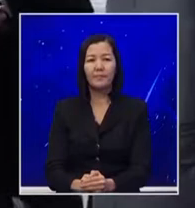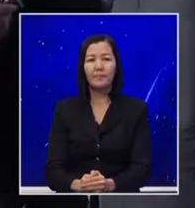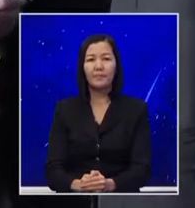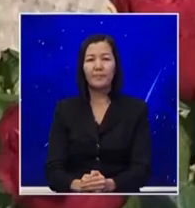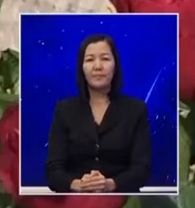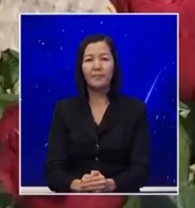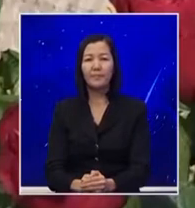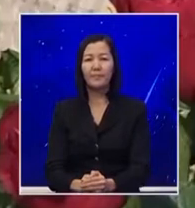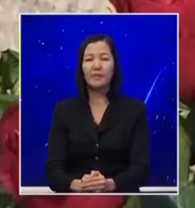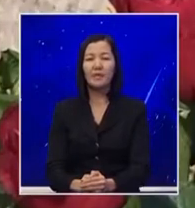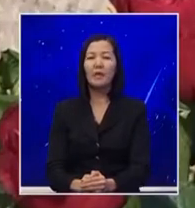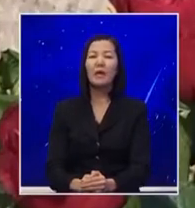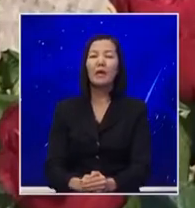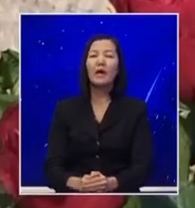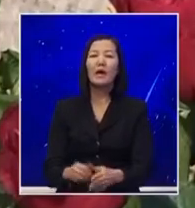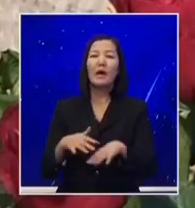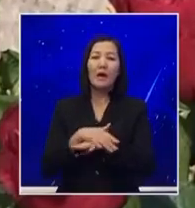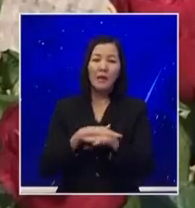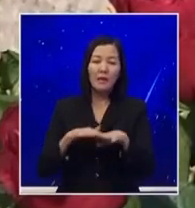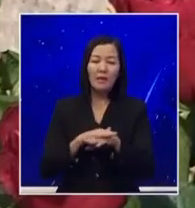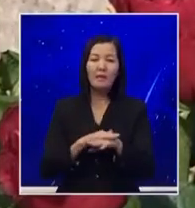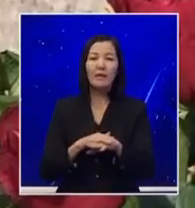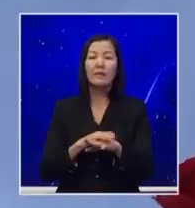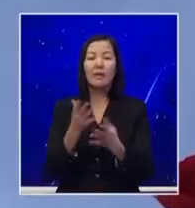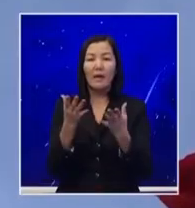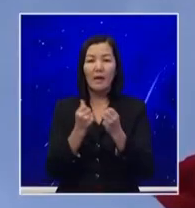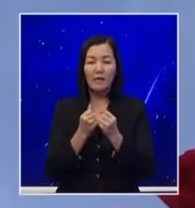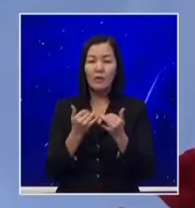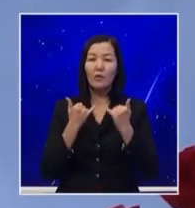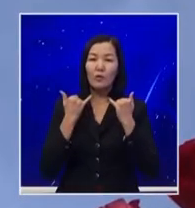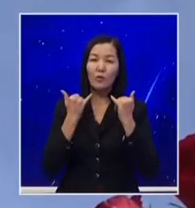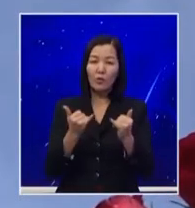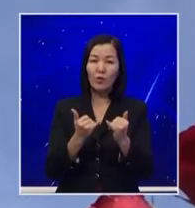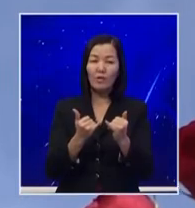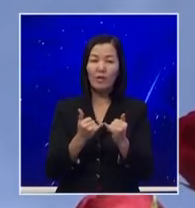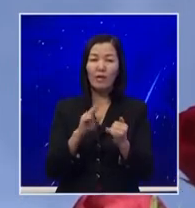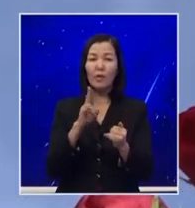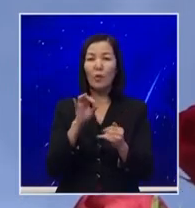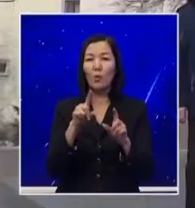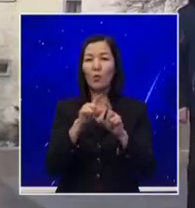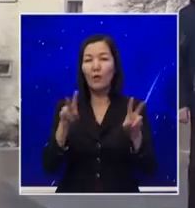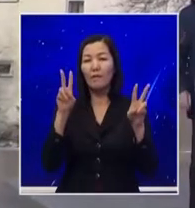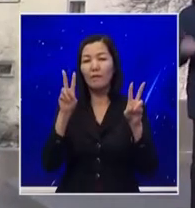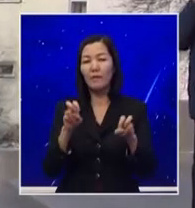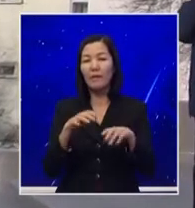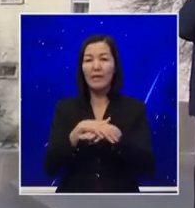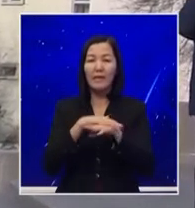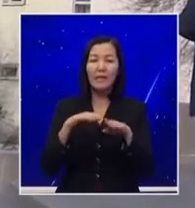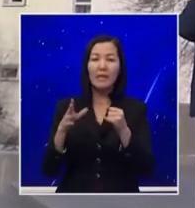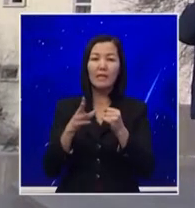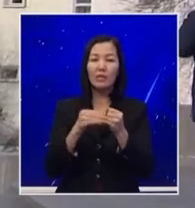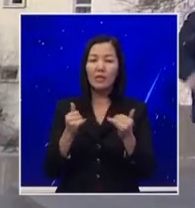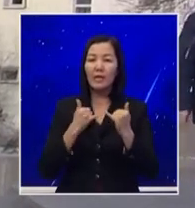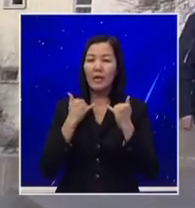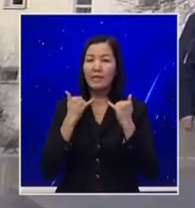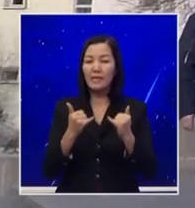Ханамда ел, данамда ел. Соған арқа сүйедім, содан үйрендім. Бұл Дінмұхамед Қонаев сөзі. Оның елі мен жерін, халқын қалай